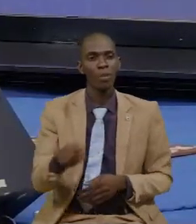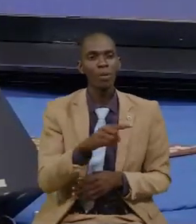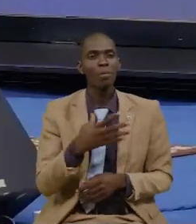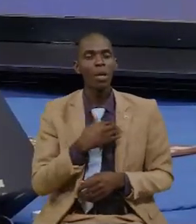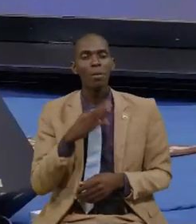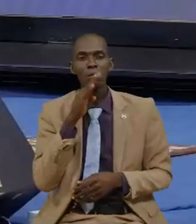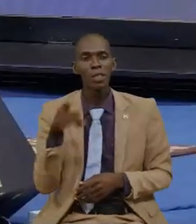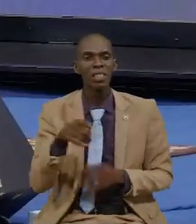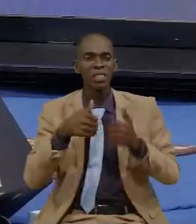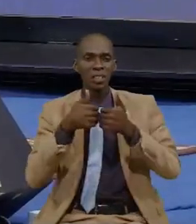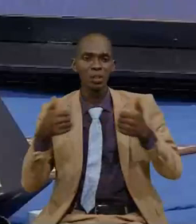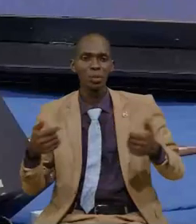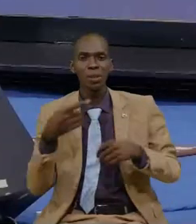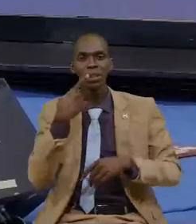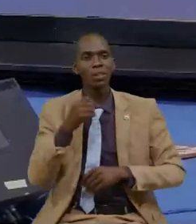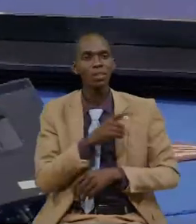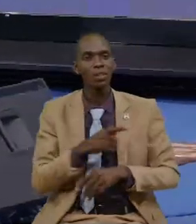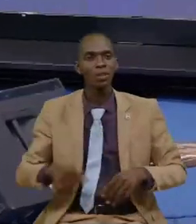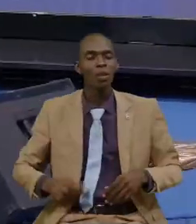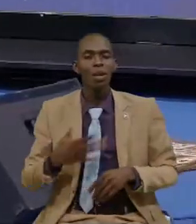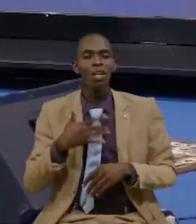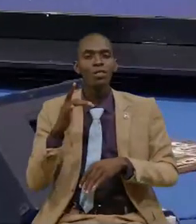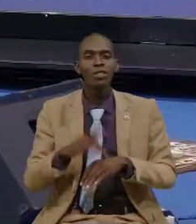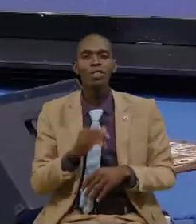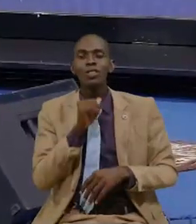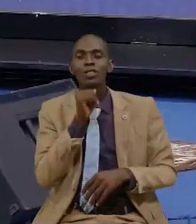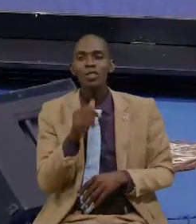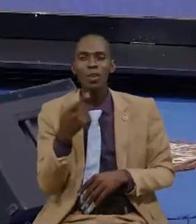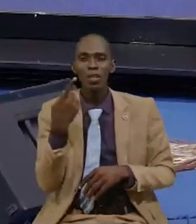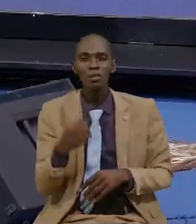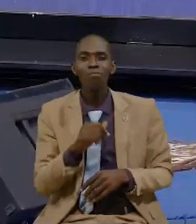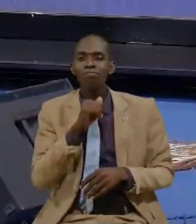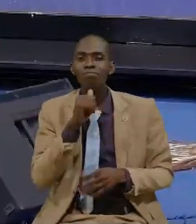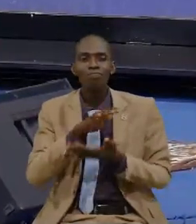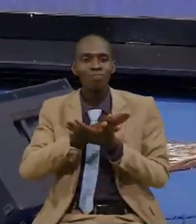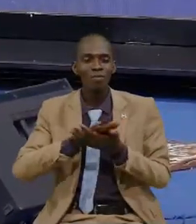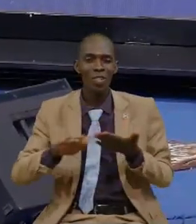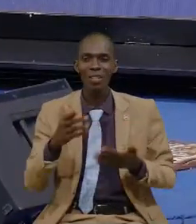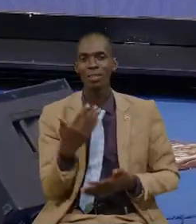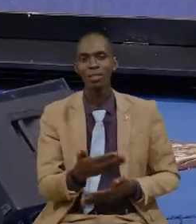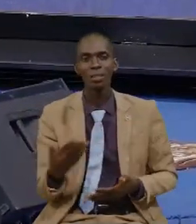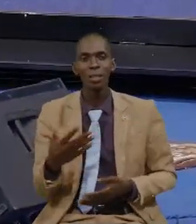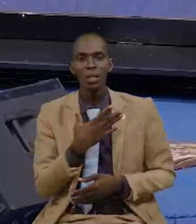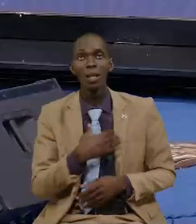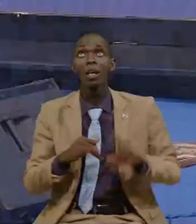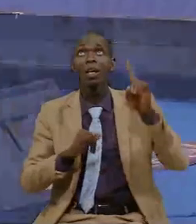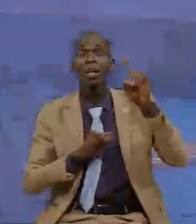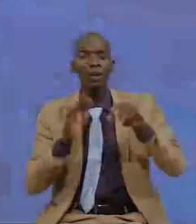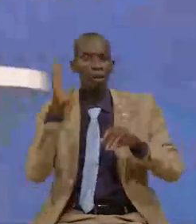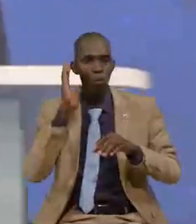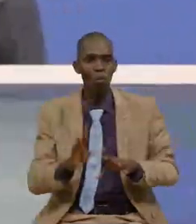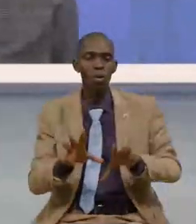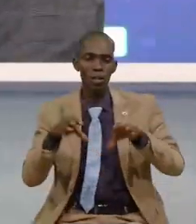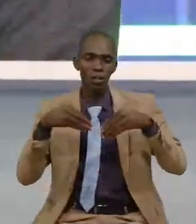et séparez-vous, dit le Seigneur. Ne touchez pas à ce qui est impur et